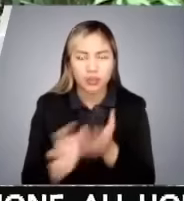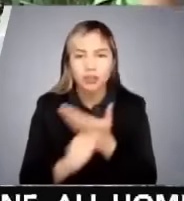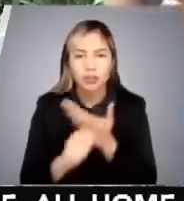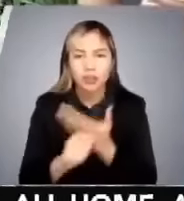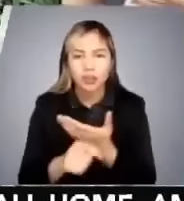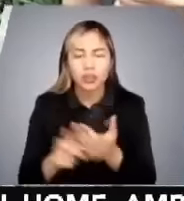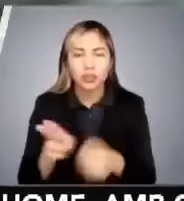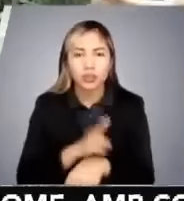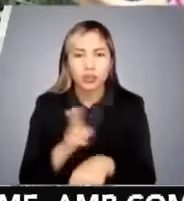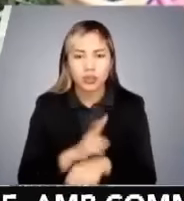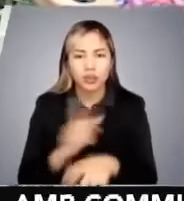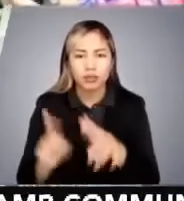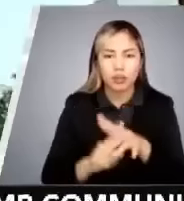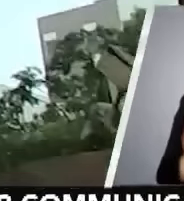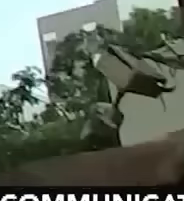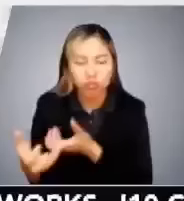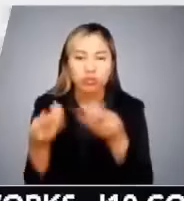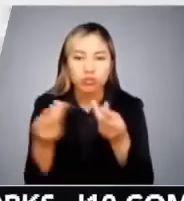evacuation center.